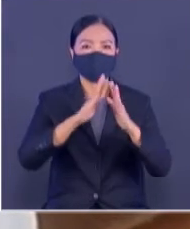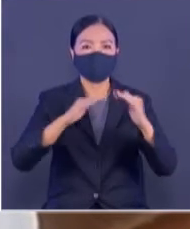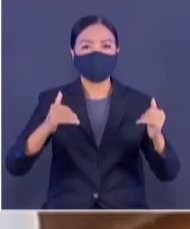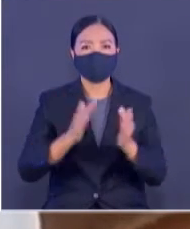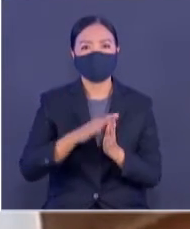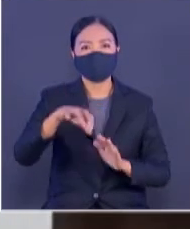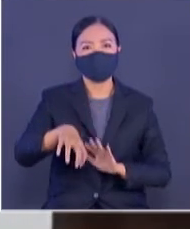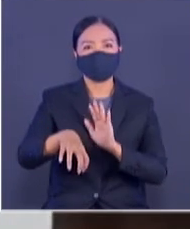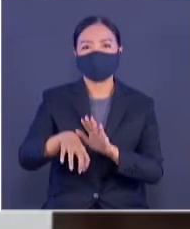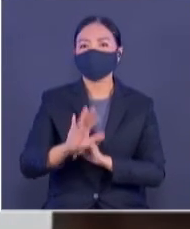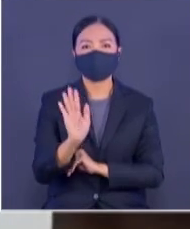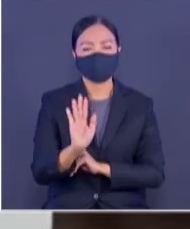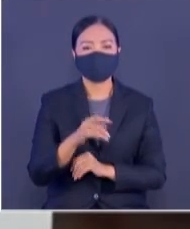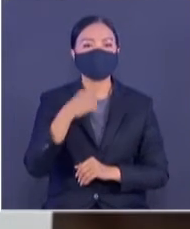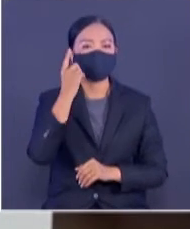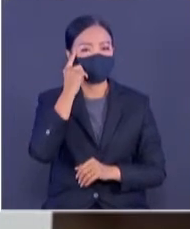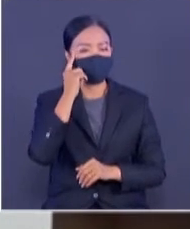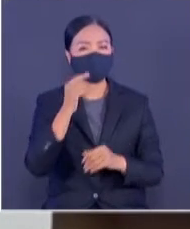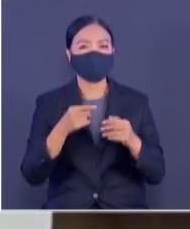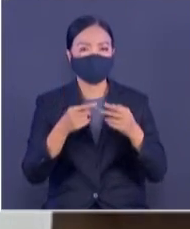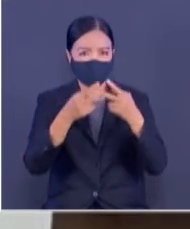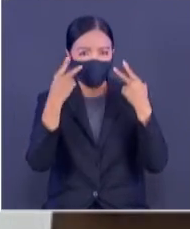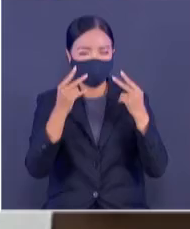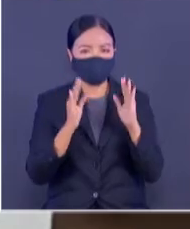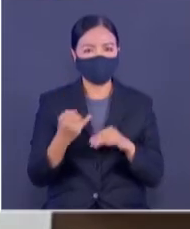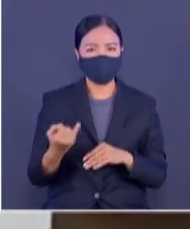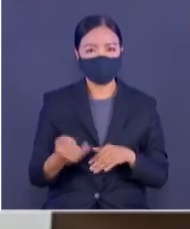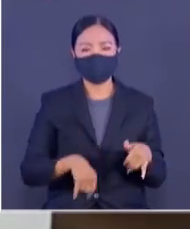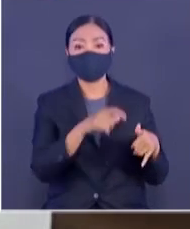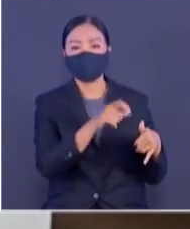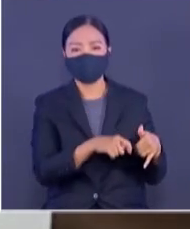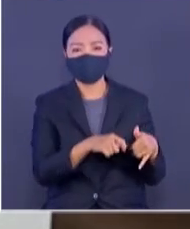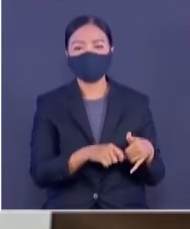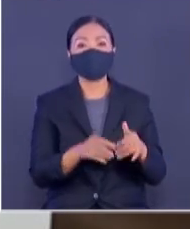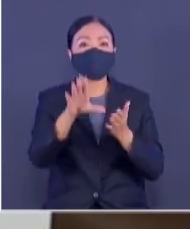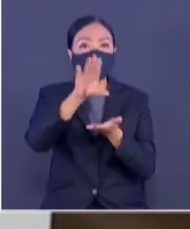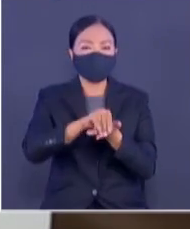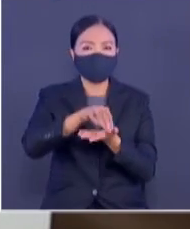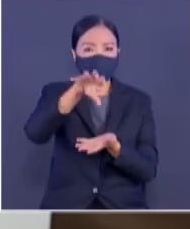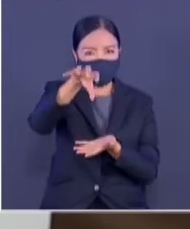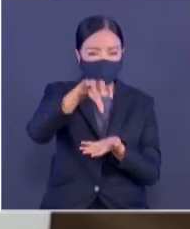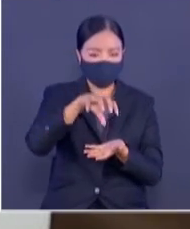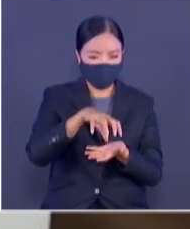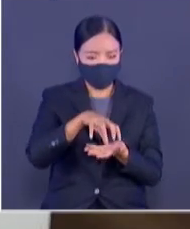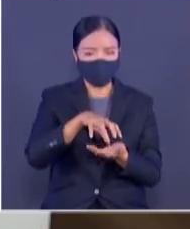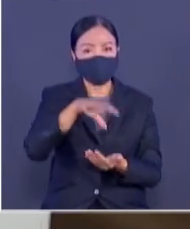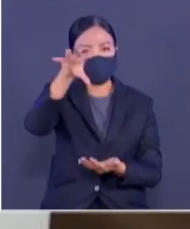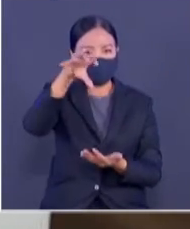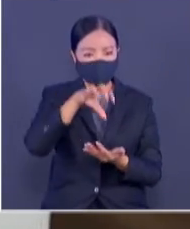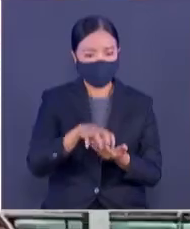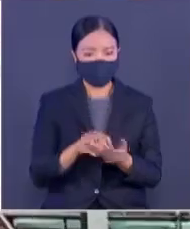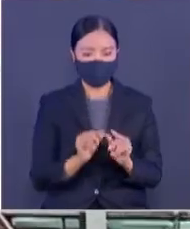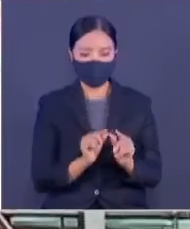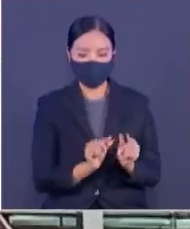างวัดจึงเชื่อว่าน่าจะเป็นมิจฉาชีพที่เข้ามาแฮกข้อมูลครับแล้วก็ไปเปลี่ยนหมายเลขบัญชีใน Facebookจนกระทั่งมี